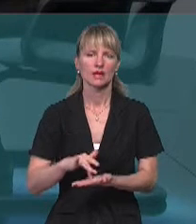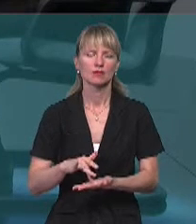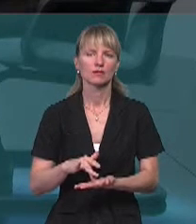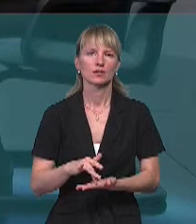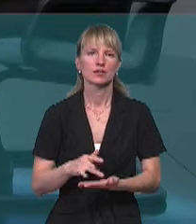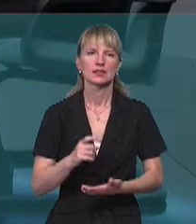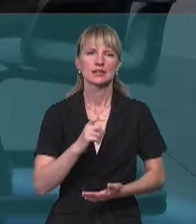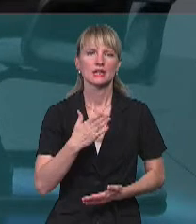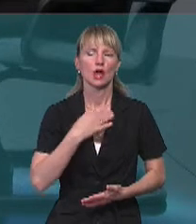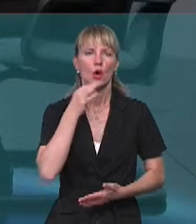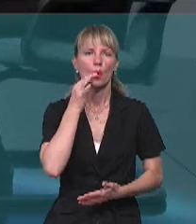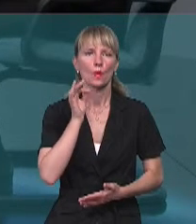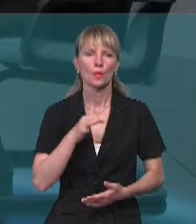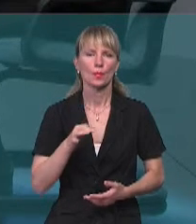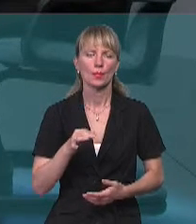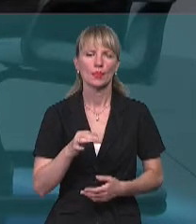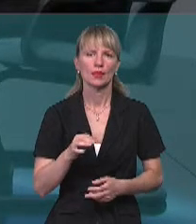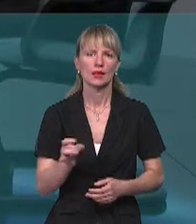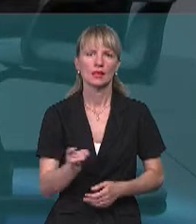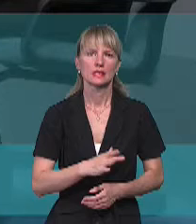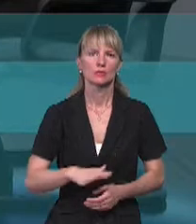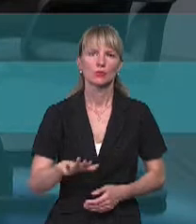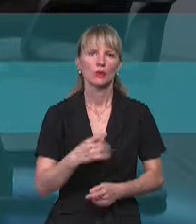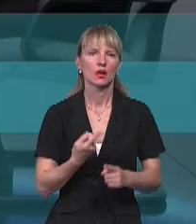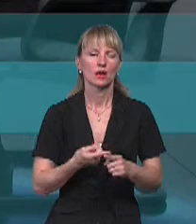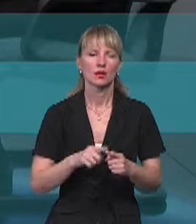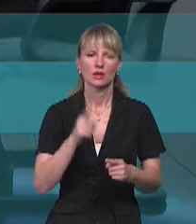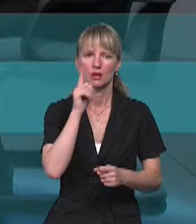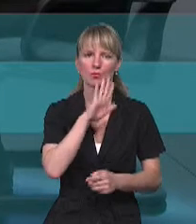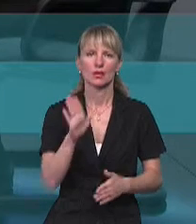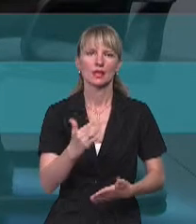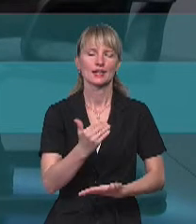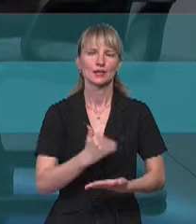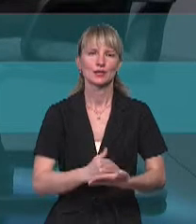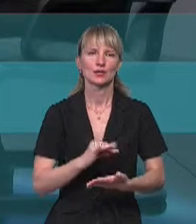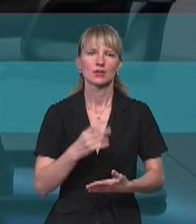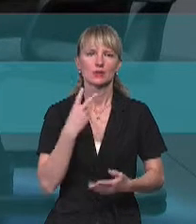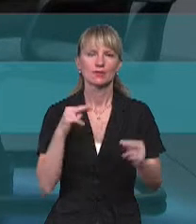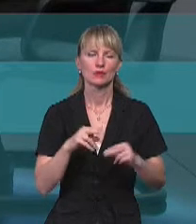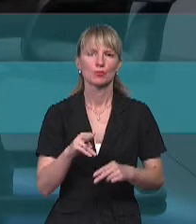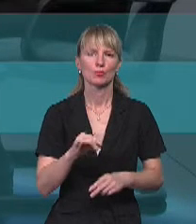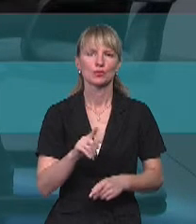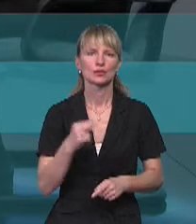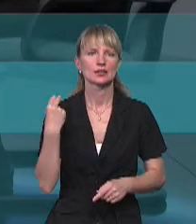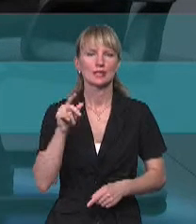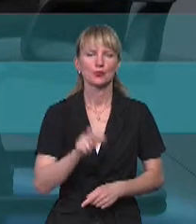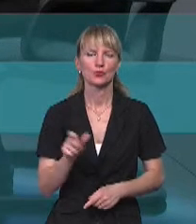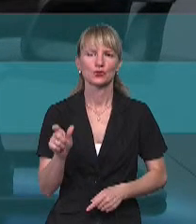з нашого досвіду, з досвіду Інституту Республіки, це непогані результати, і це свідчить про те, що запоріжці, в